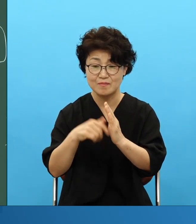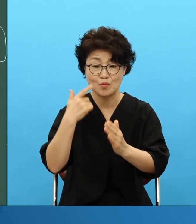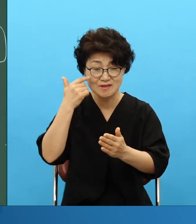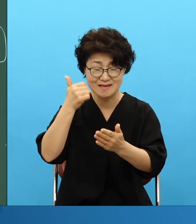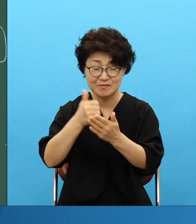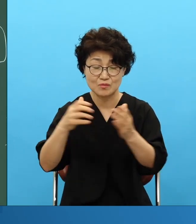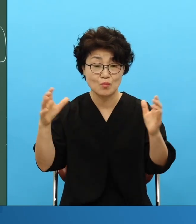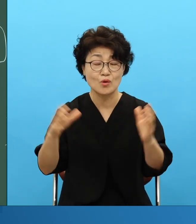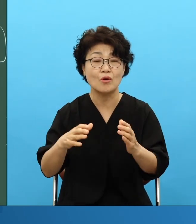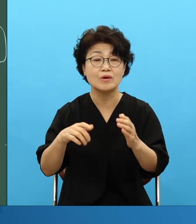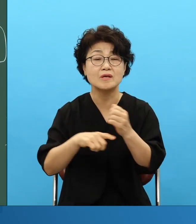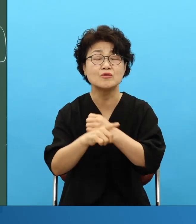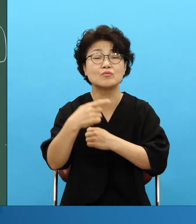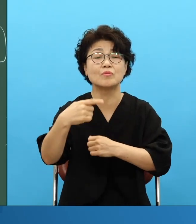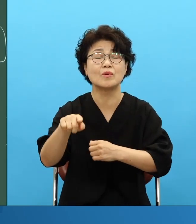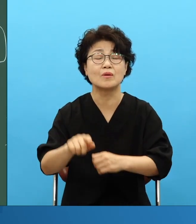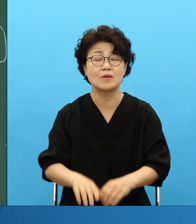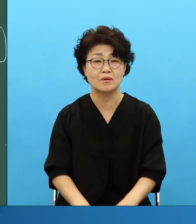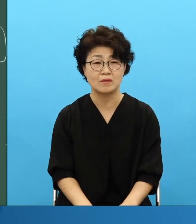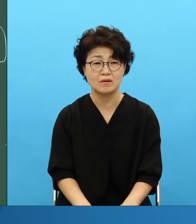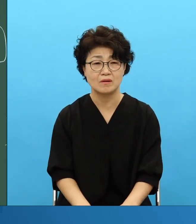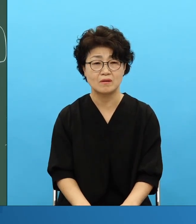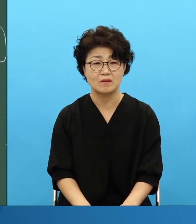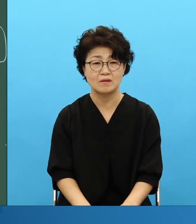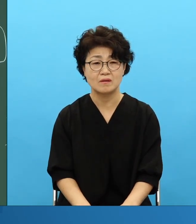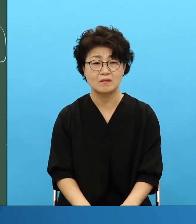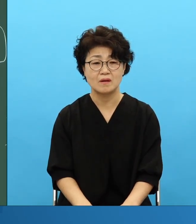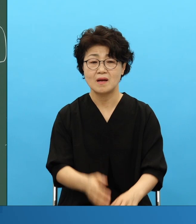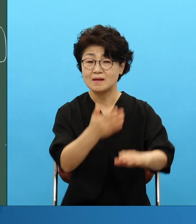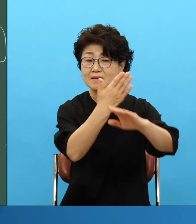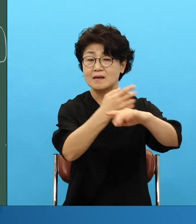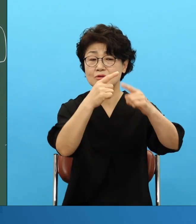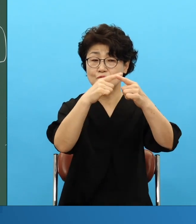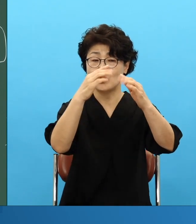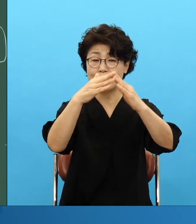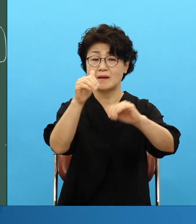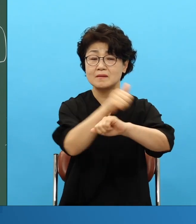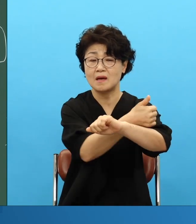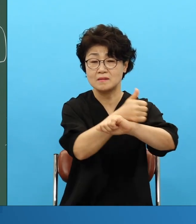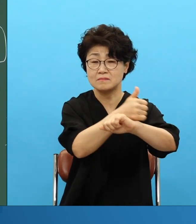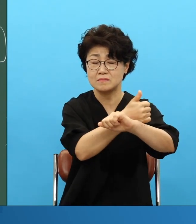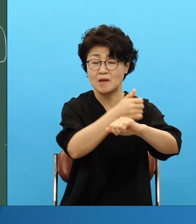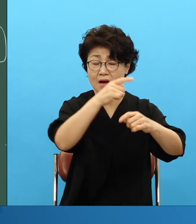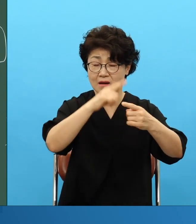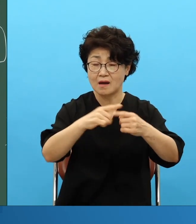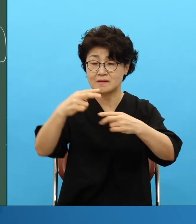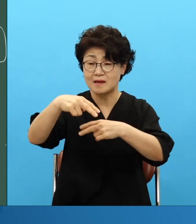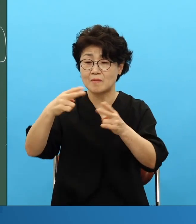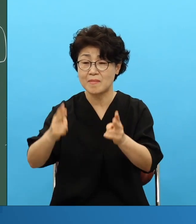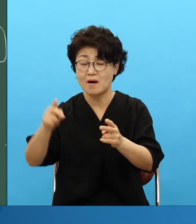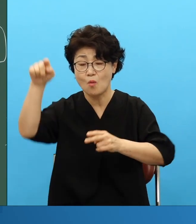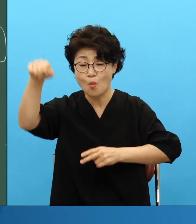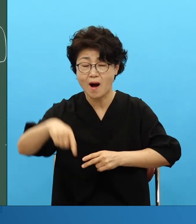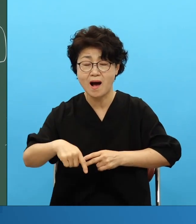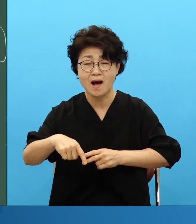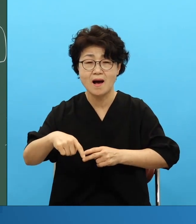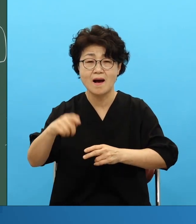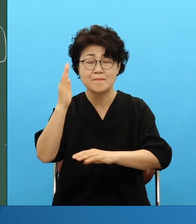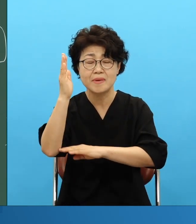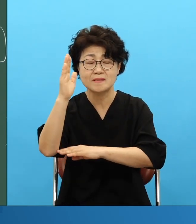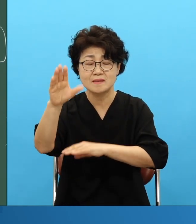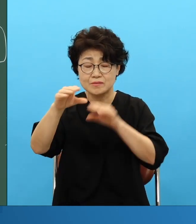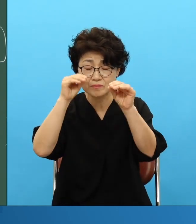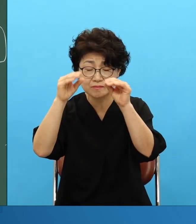theology? 그 뭐 교단이 교리가 틀려서 왔습니까? 아닙니다. Did they come because the doctrine of their denominations were wrong? No.